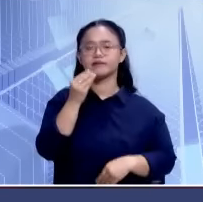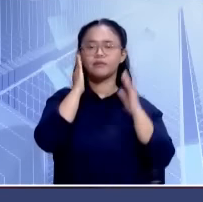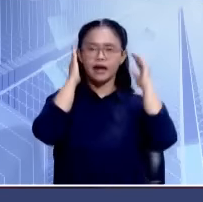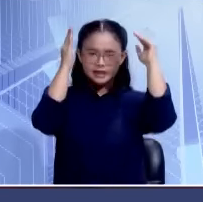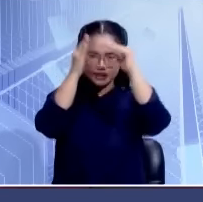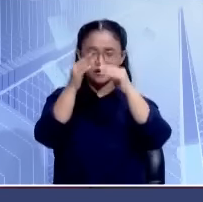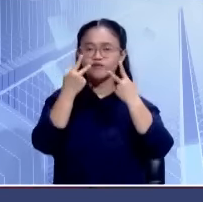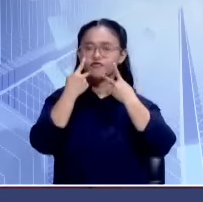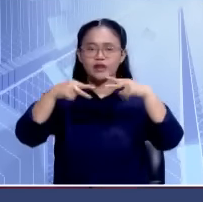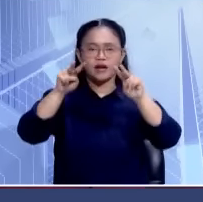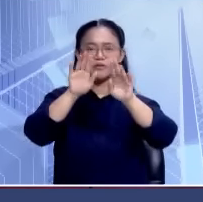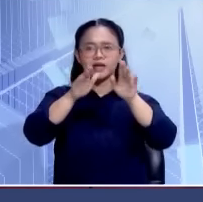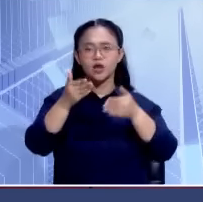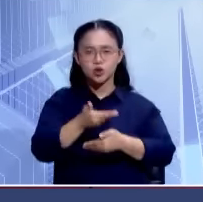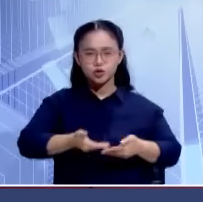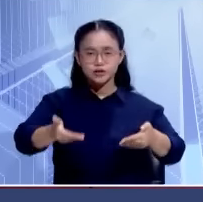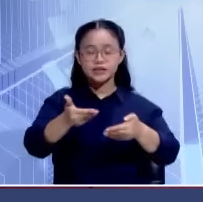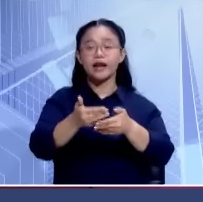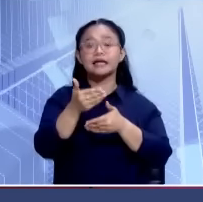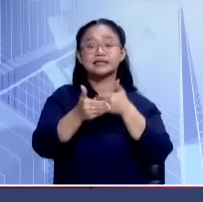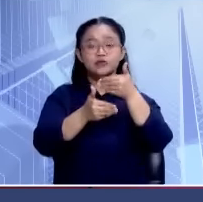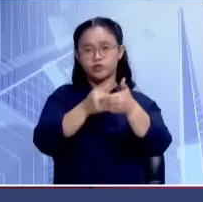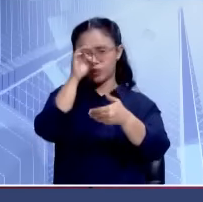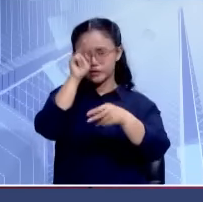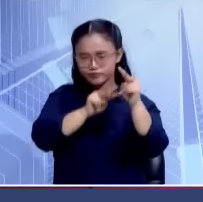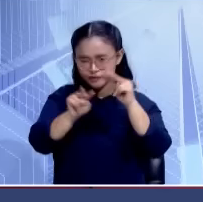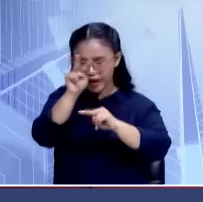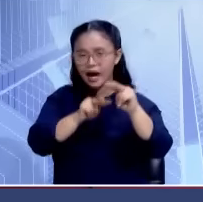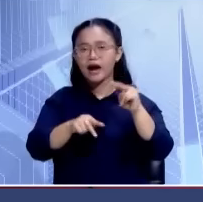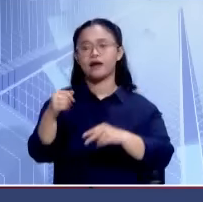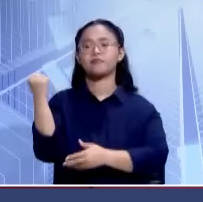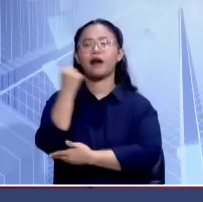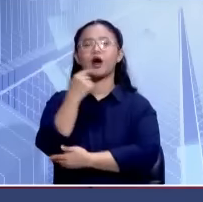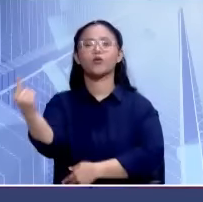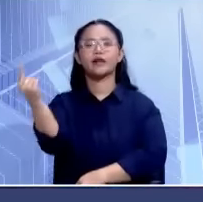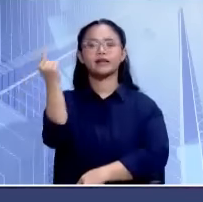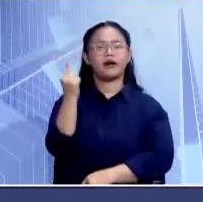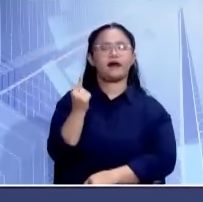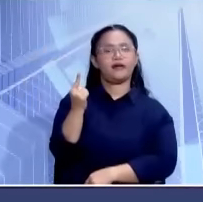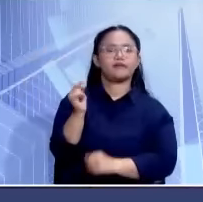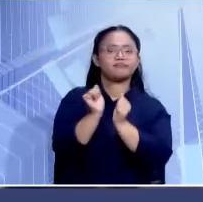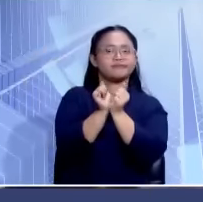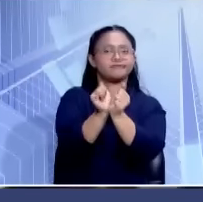di media sosial. Setelah diselidiki polisi, pelaku akhirnya menyerahkan diri.